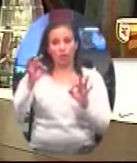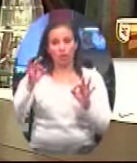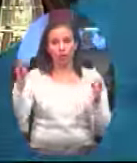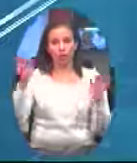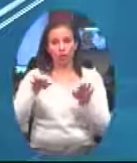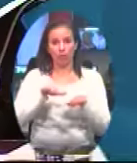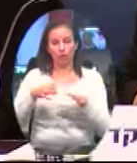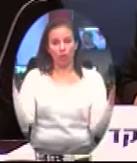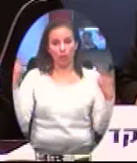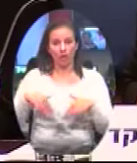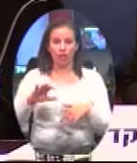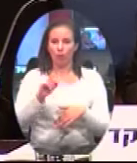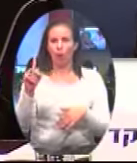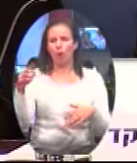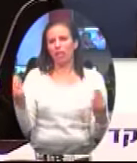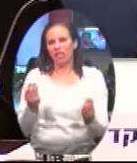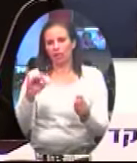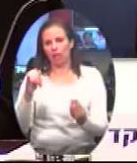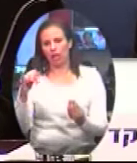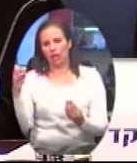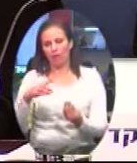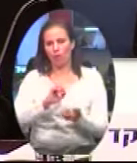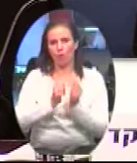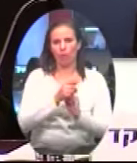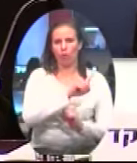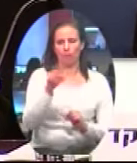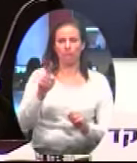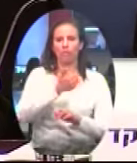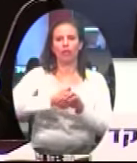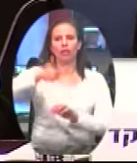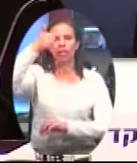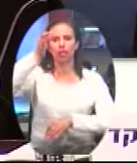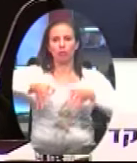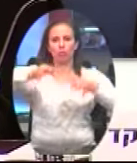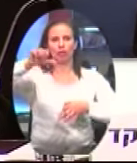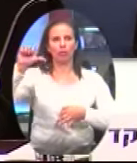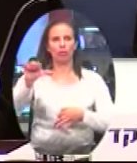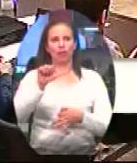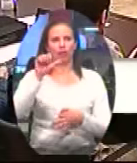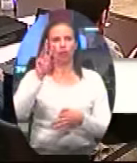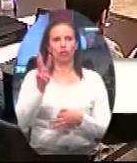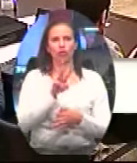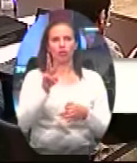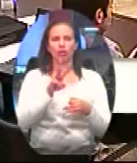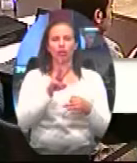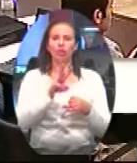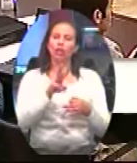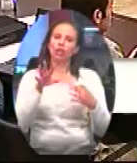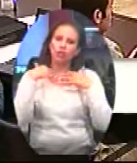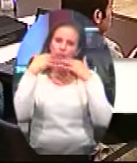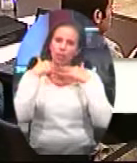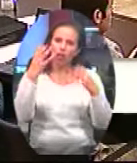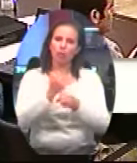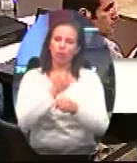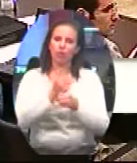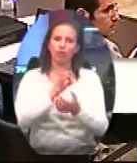לבוא. שרת המשפטים איילת שקד סקרה הבוקר בוועדת חוקה חוק ומשפט את פעילות משרדה, זאת כחלק